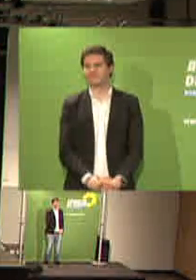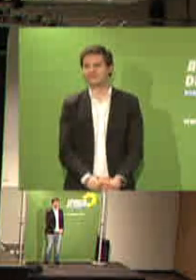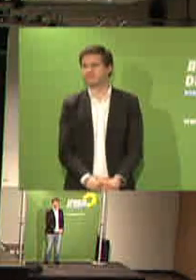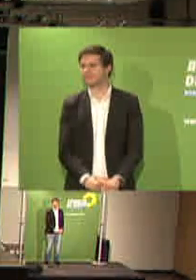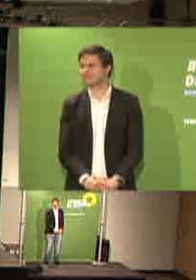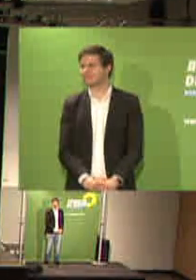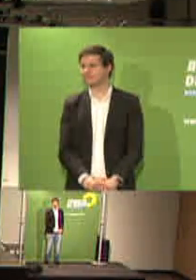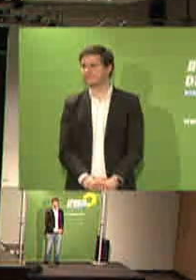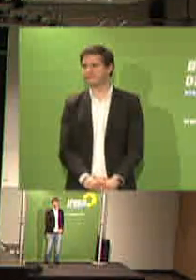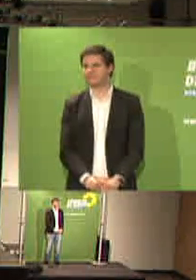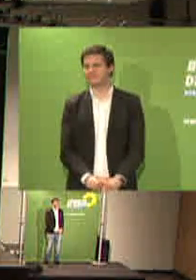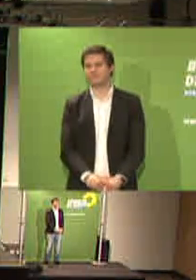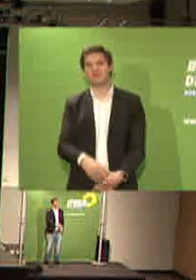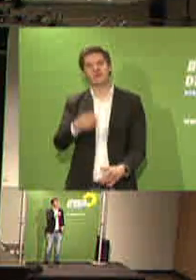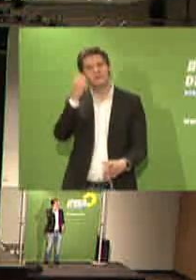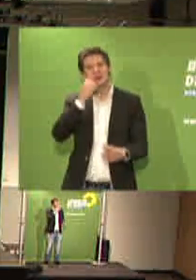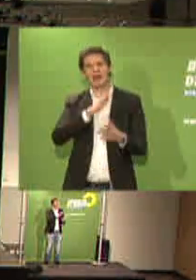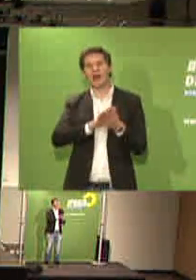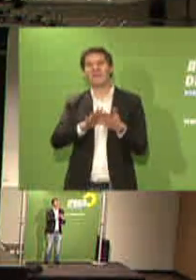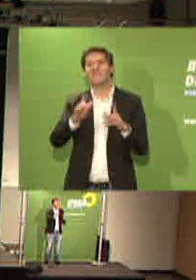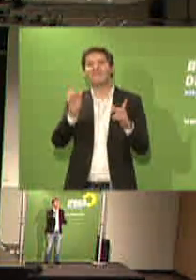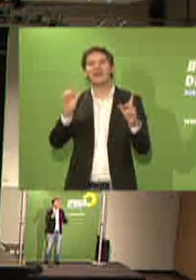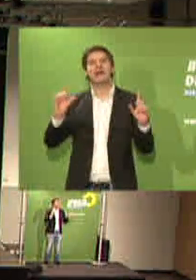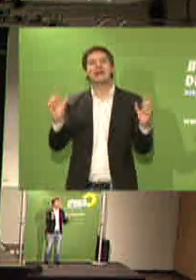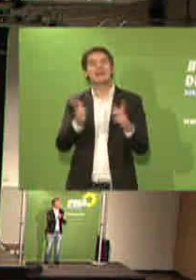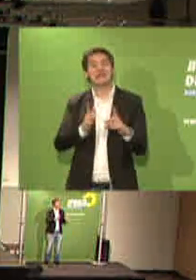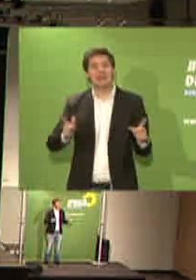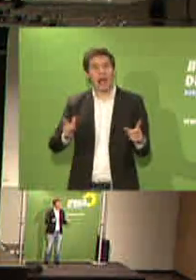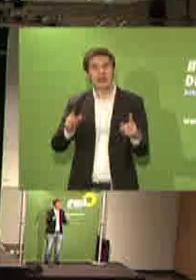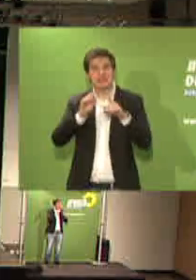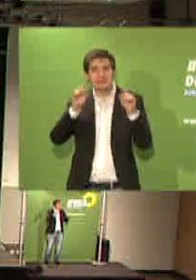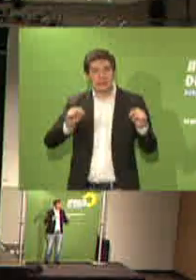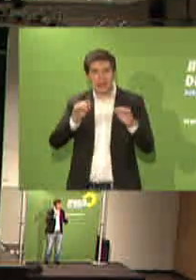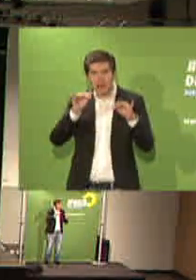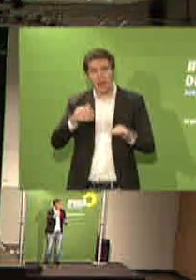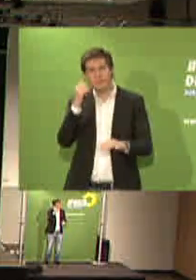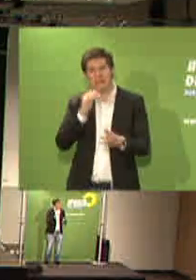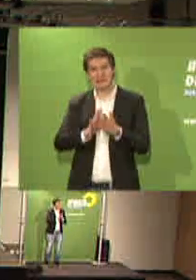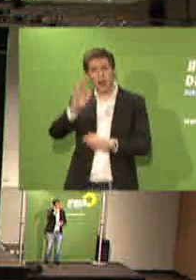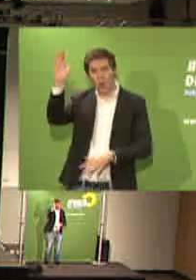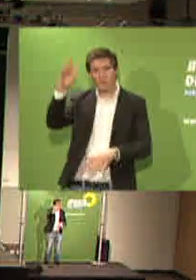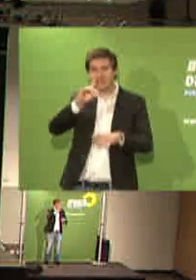nicht eröffnet. Nur die Hände hoch, die noch keinen Stimmzettel haben.